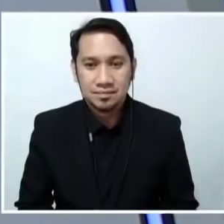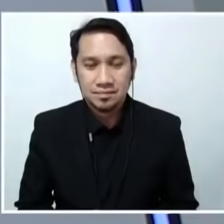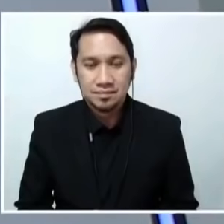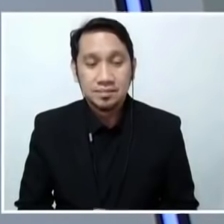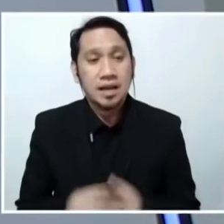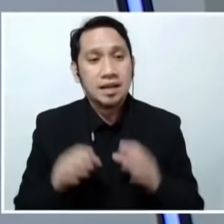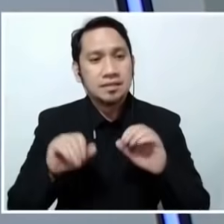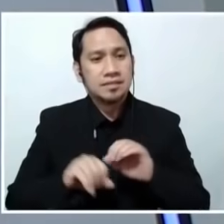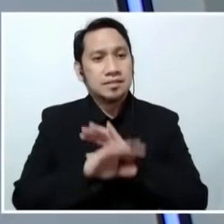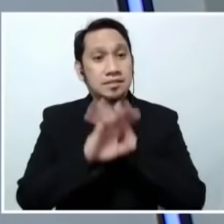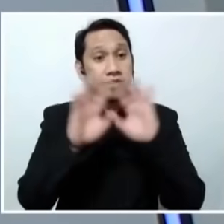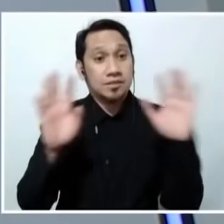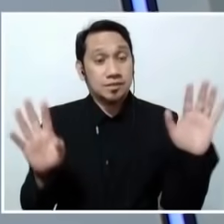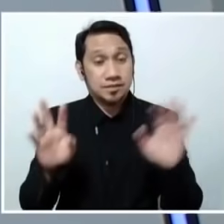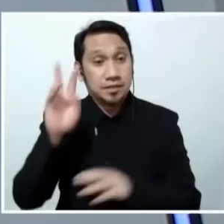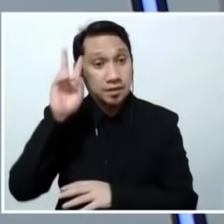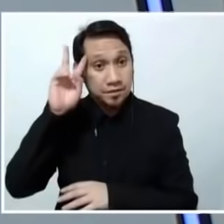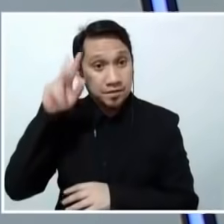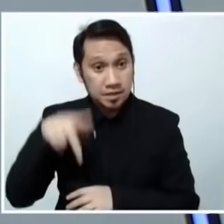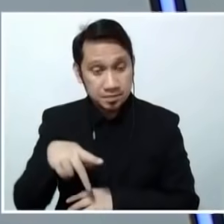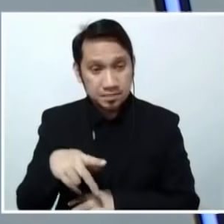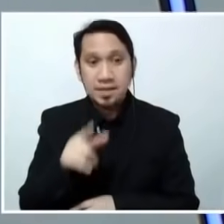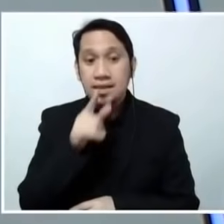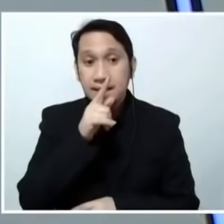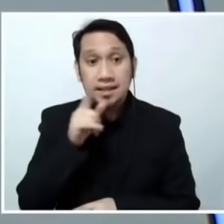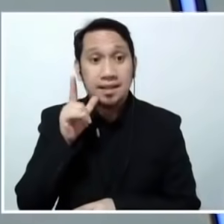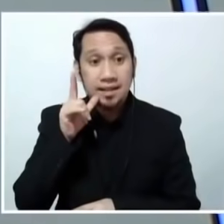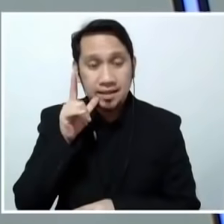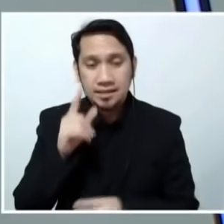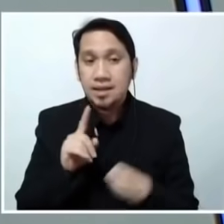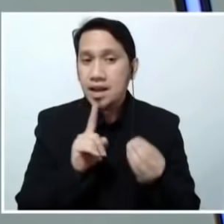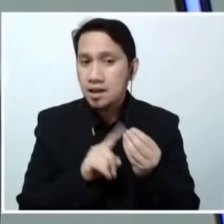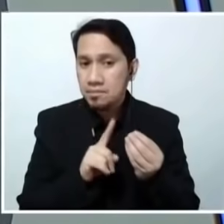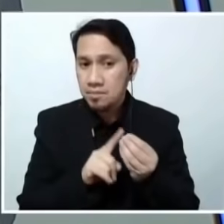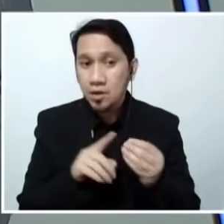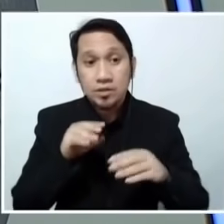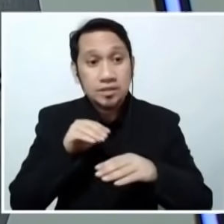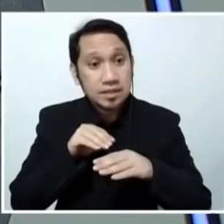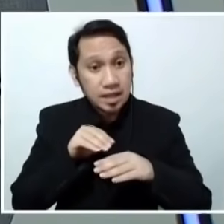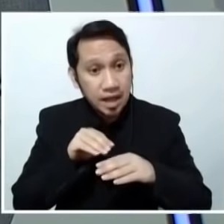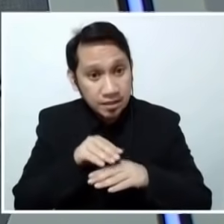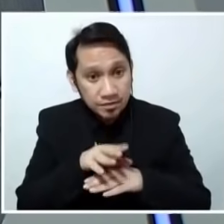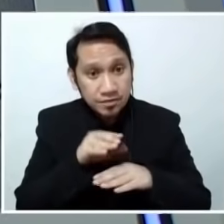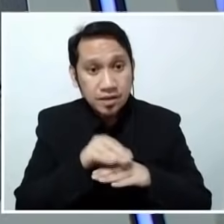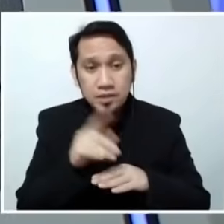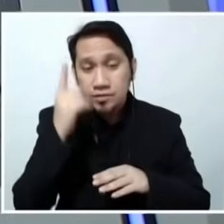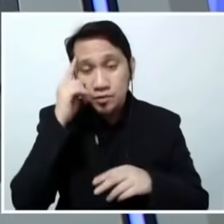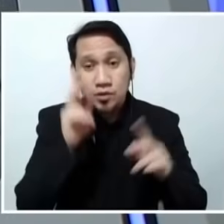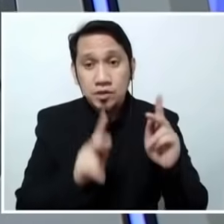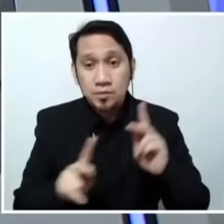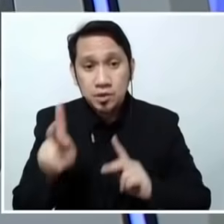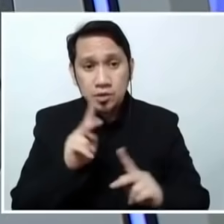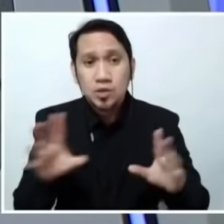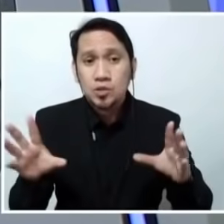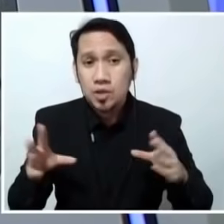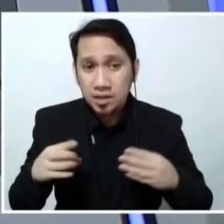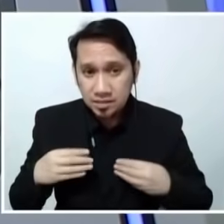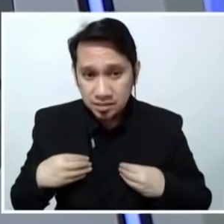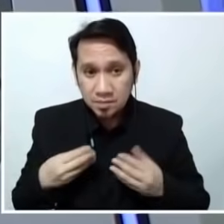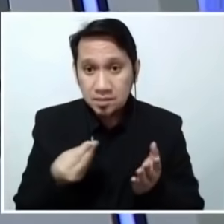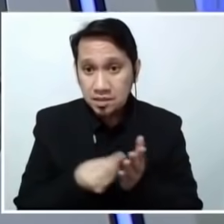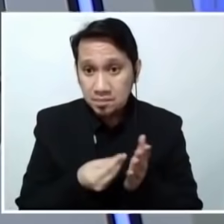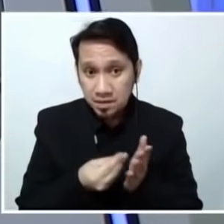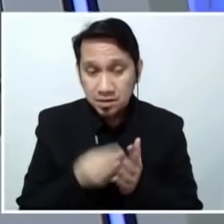Nilinaw po ni Vice President Lenny Robredo ang payo niya kahapon sa mga botante na tanggapin ang pera na alok ng mga